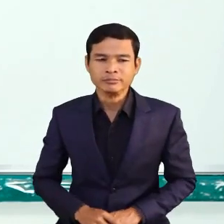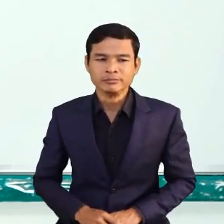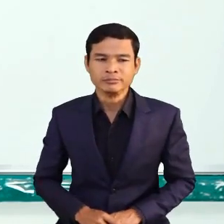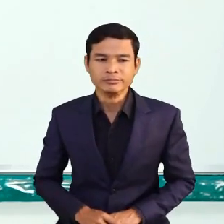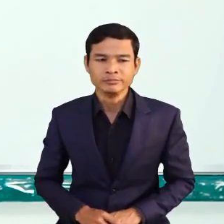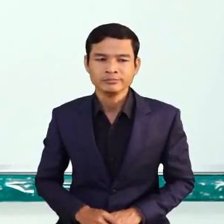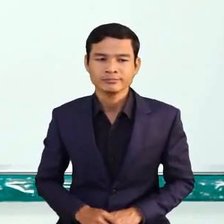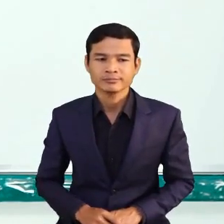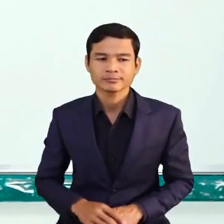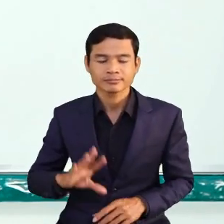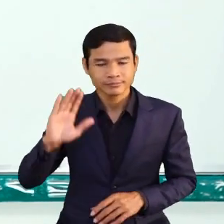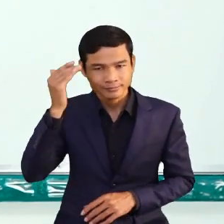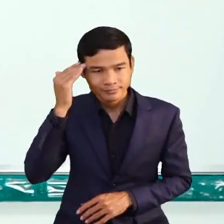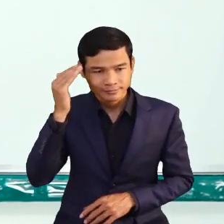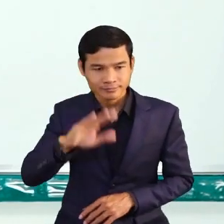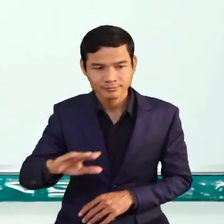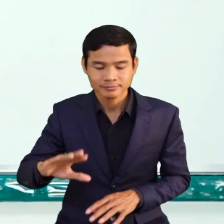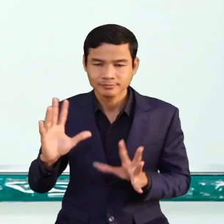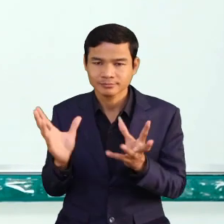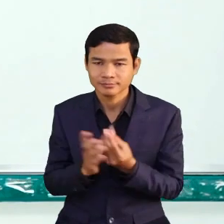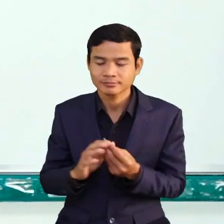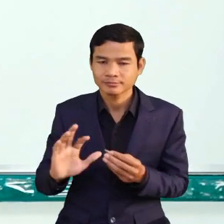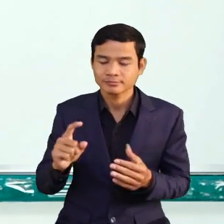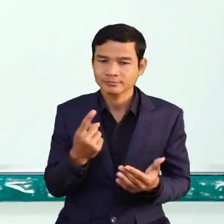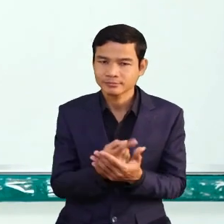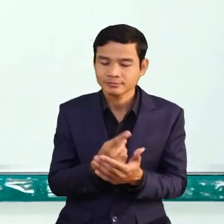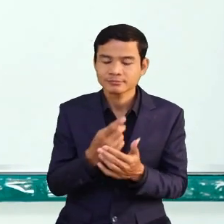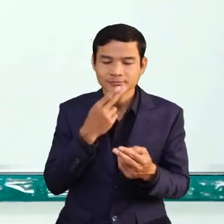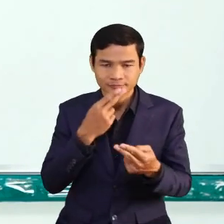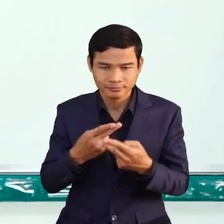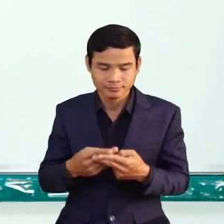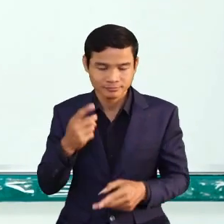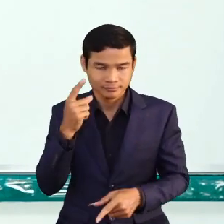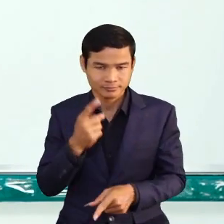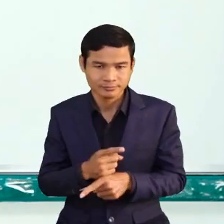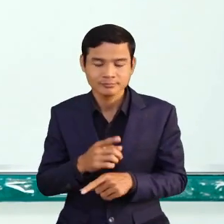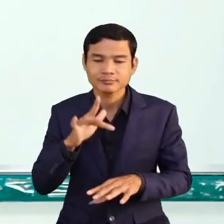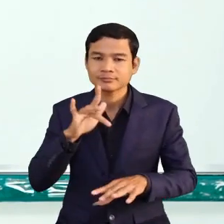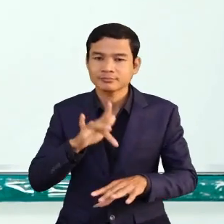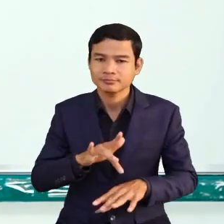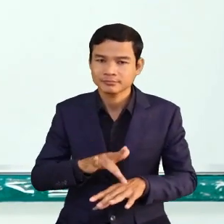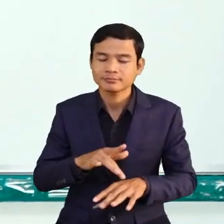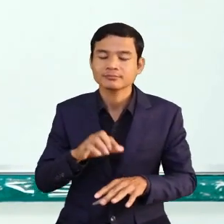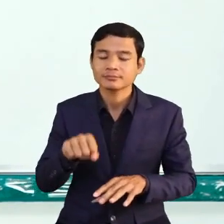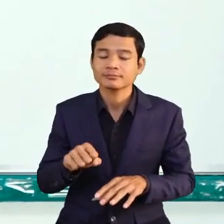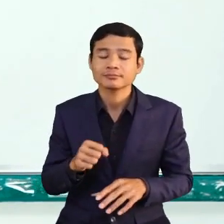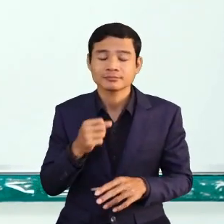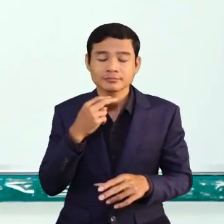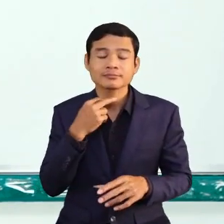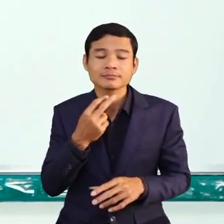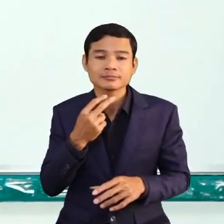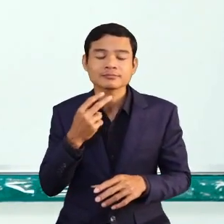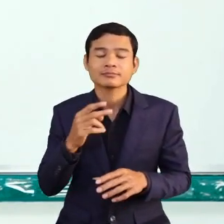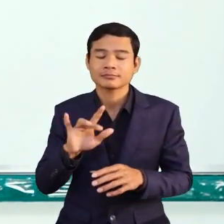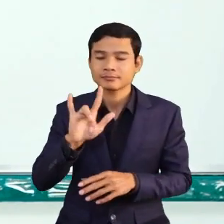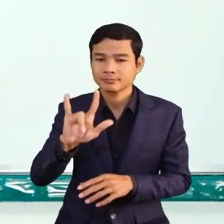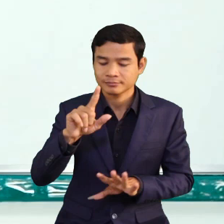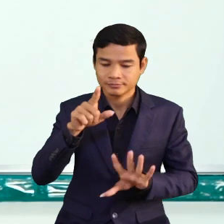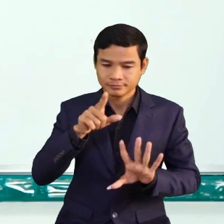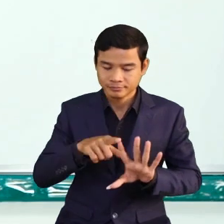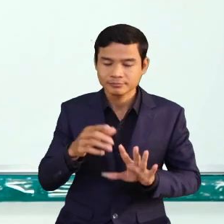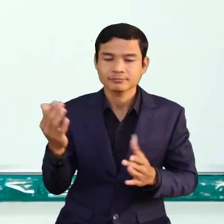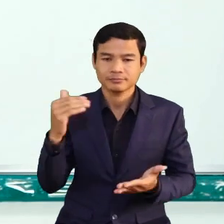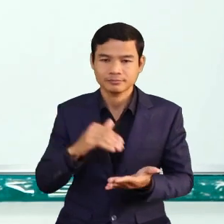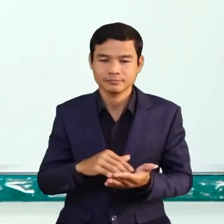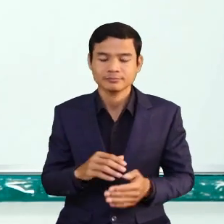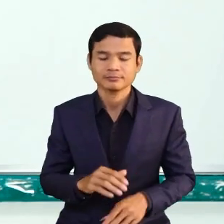ចាសង្កេតតើកូនកូនប្រកាសជាបានចូលរួមឆ្លើយត្រឹមត្រូវពាក្យប៉ះគឺមានសោះដើមប៉ស្ដាប់ម្ដង